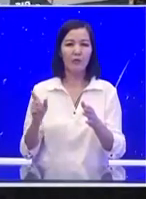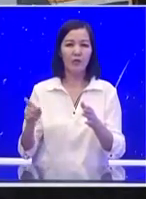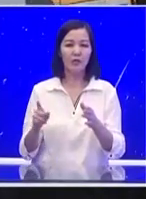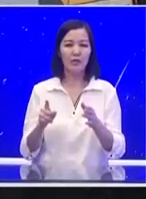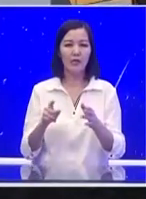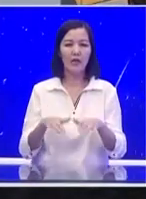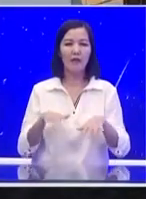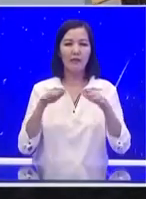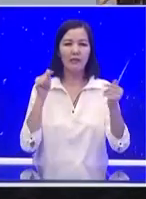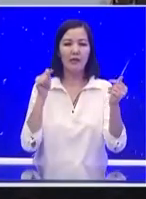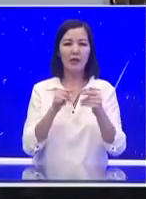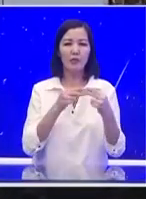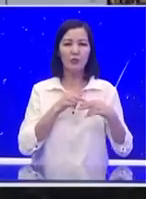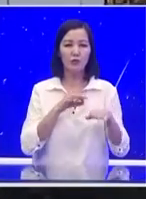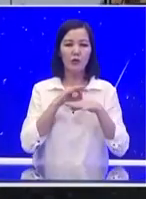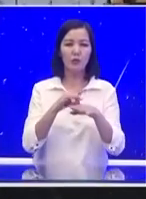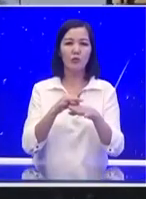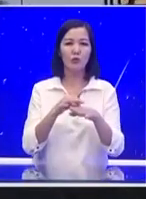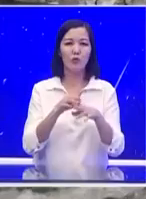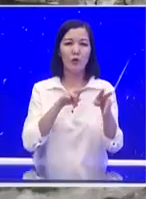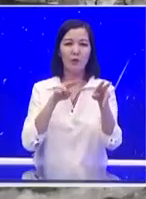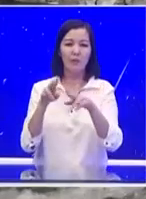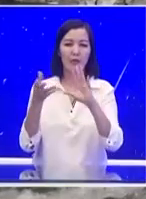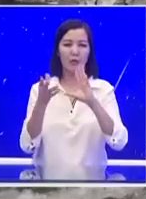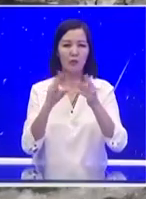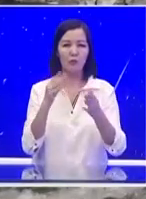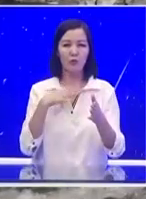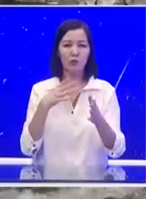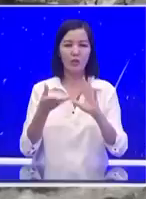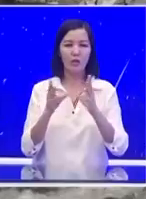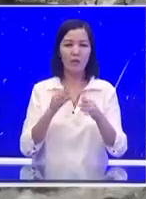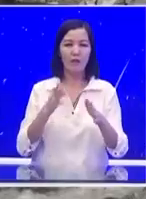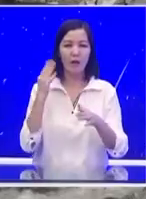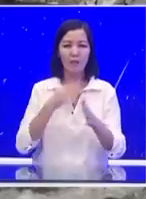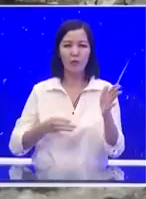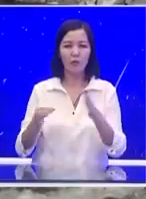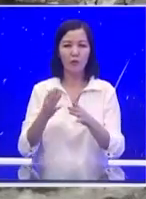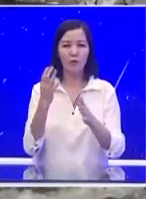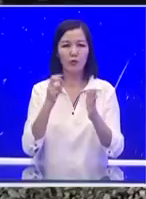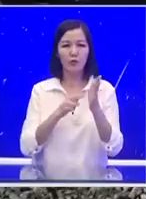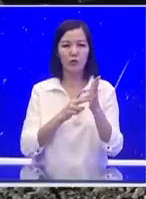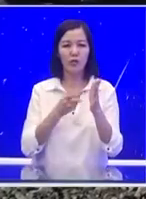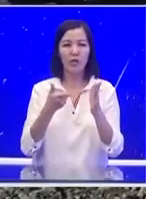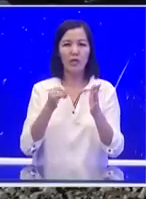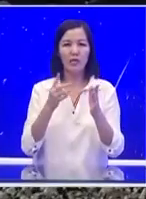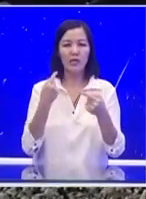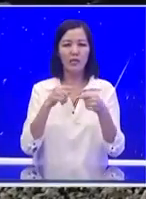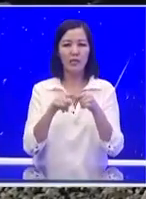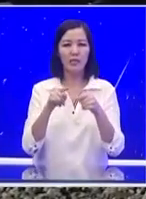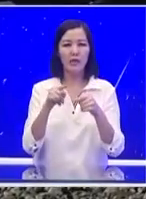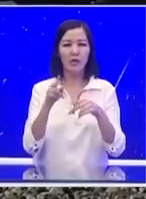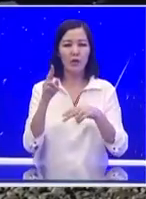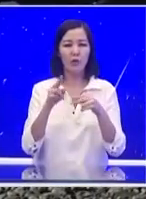қарсы жұмыстарды жүргізу барысын мониторинг жүргізеді. Жалпы облыс аумағында 407 гидротехникалық құрылыс